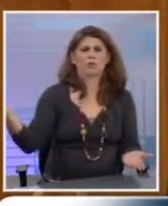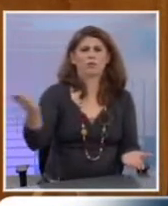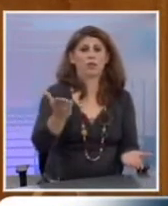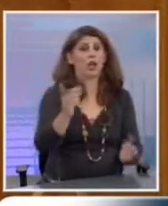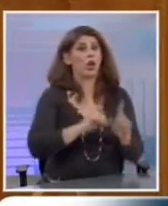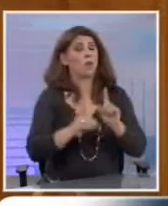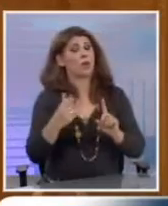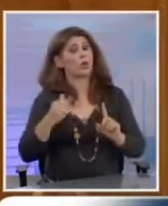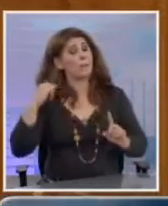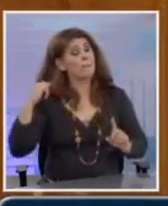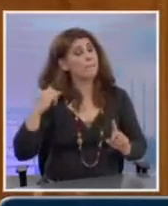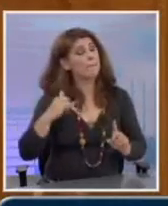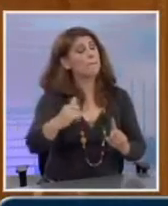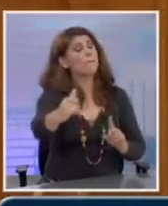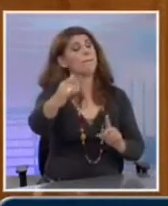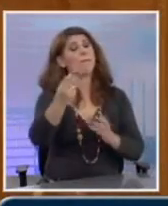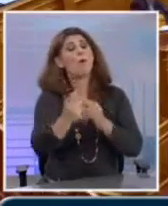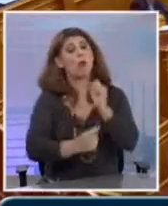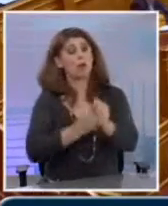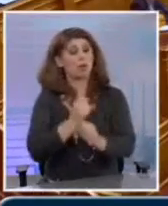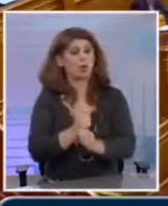έχουν και μακρά διαδρομή.